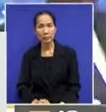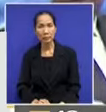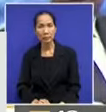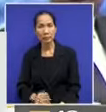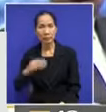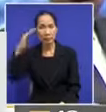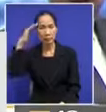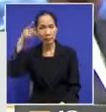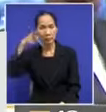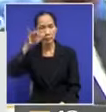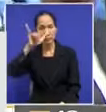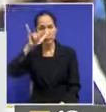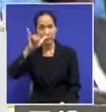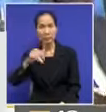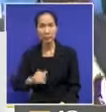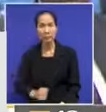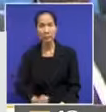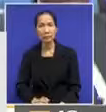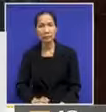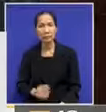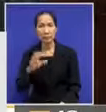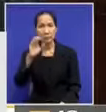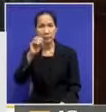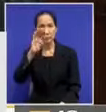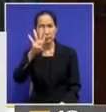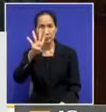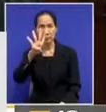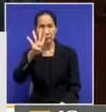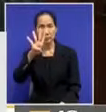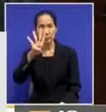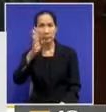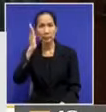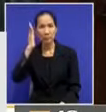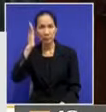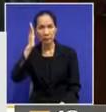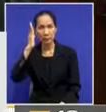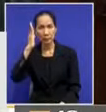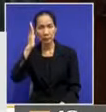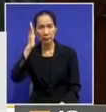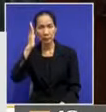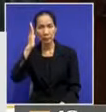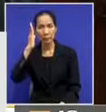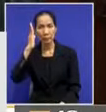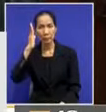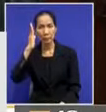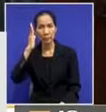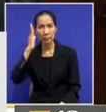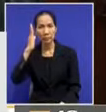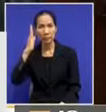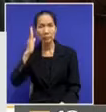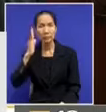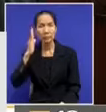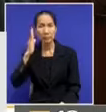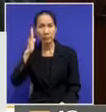พลเอกประยุทธ์จันทร์โอชาครับ 54นายคงกิจฉัตรมารีรัต